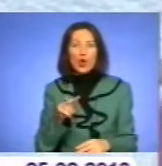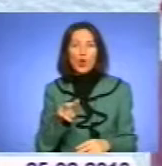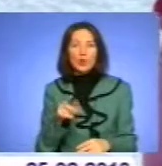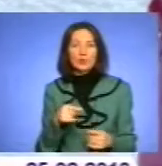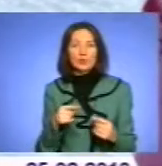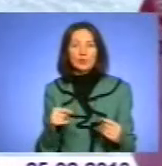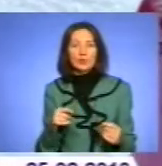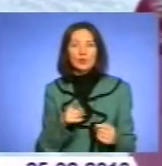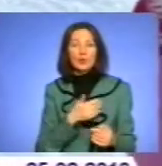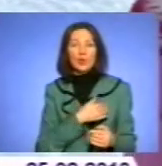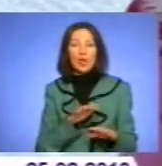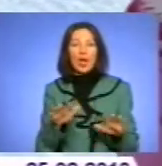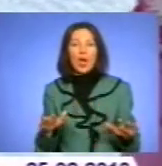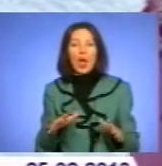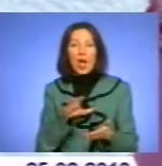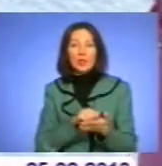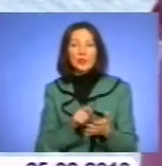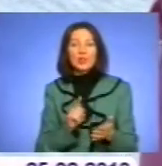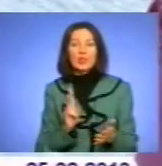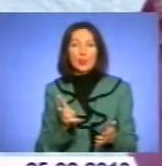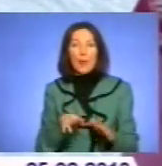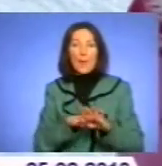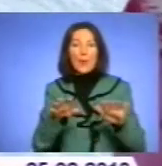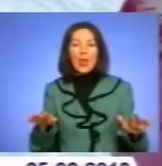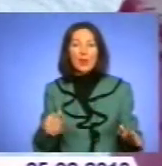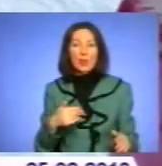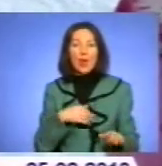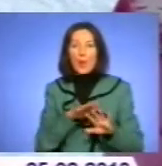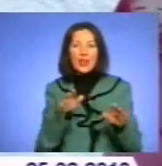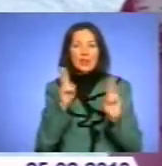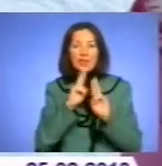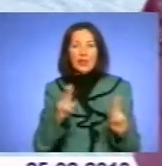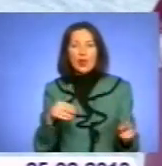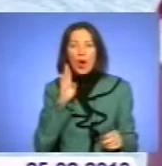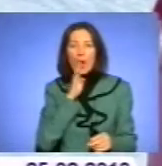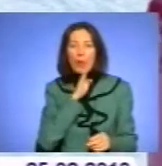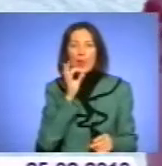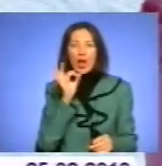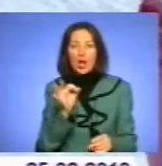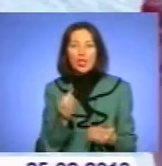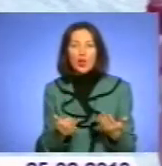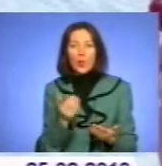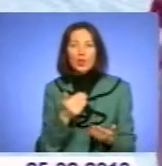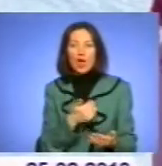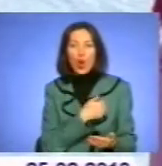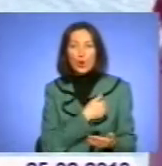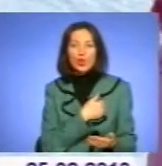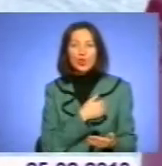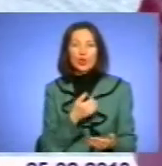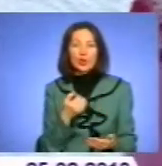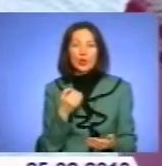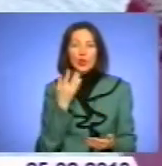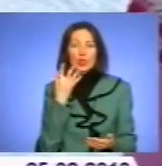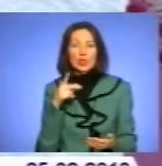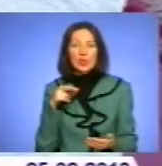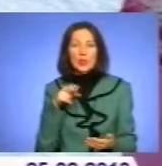займатися? Плаванням. Плаванням? А чому? Тому що я плавати не вмію, а мама каже, може, захочеться колись піти